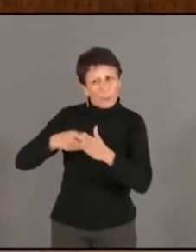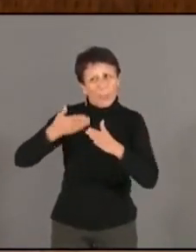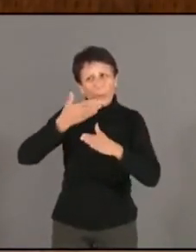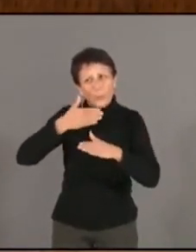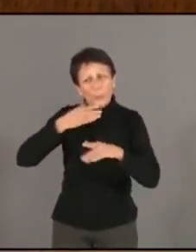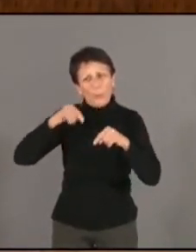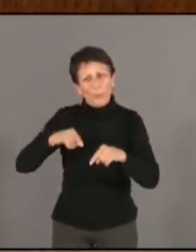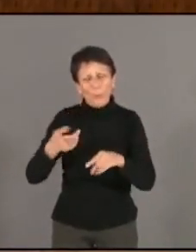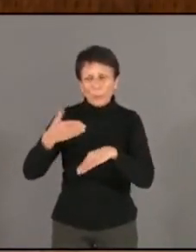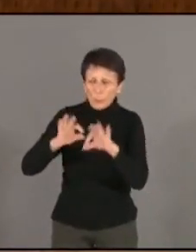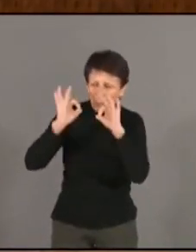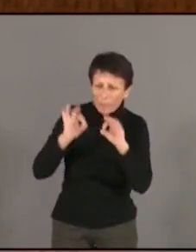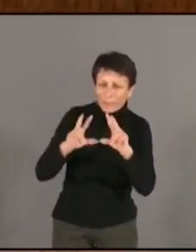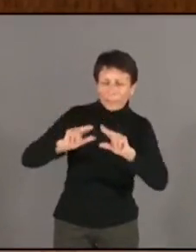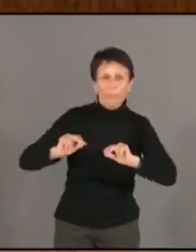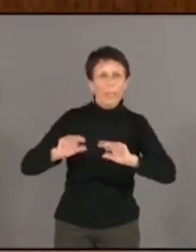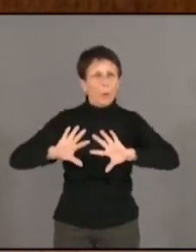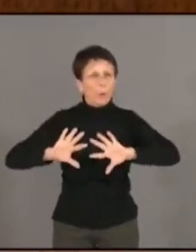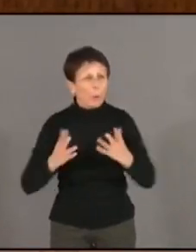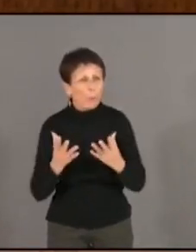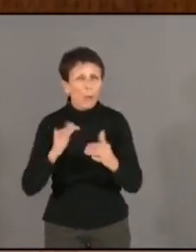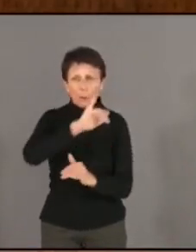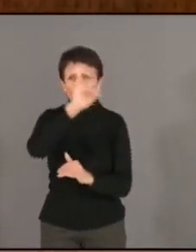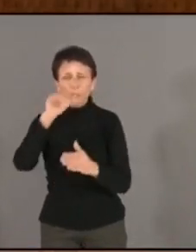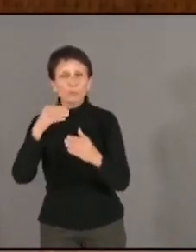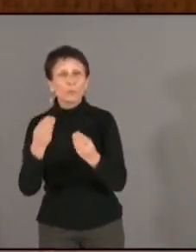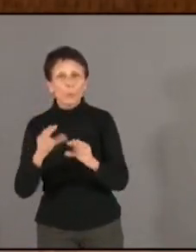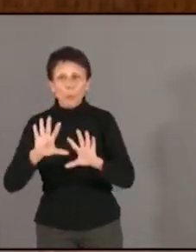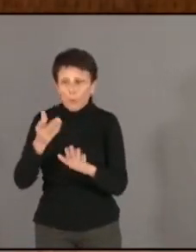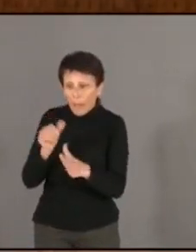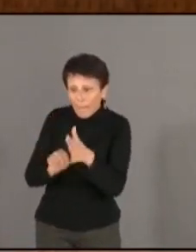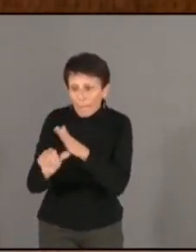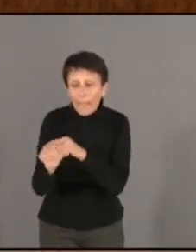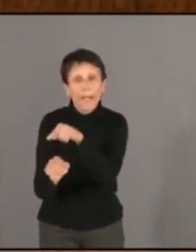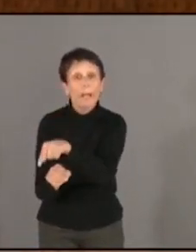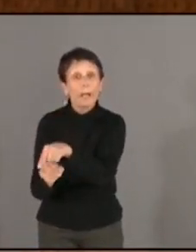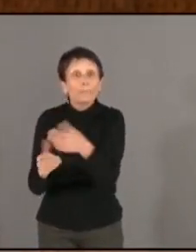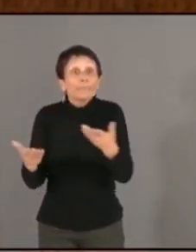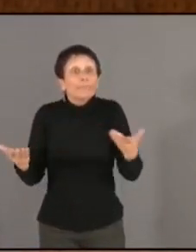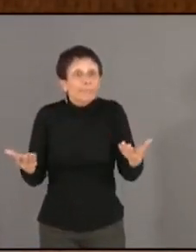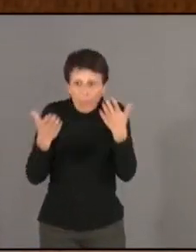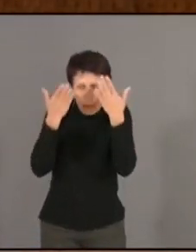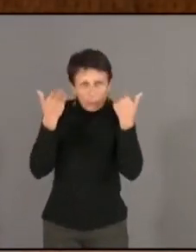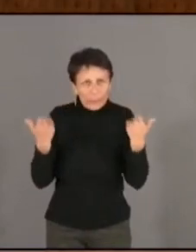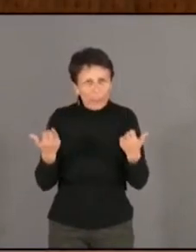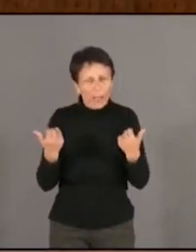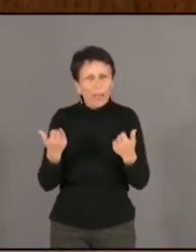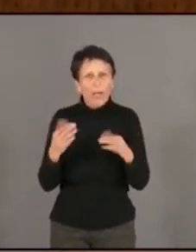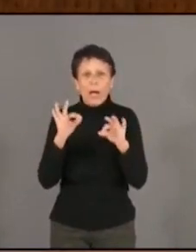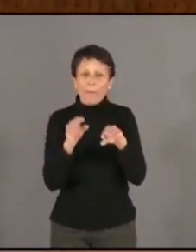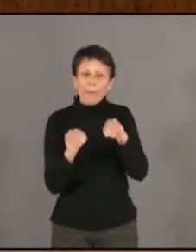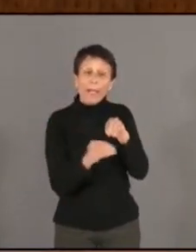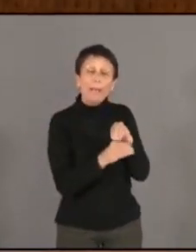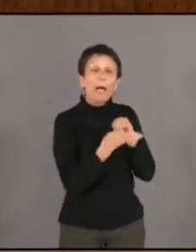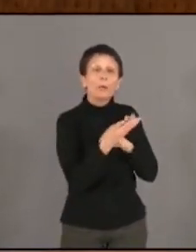dans quelle mesure, sans préciser comment elle va financer sainement ses projets. Le recours à l'épargne brute n'est absolument